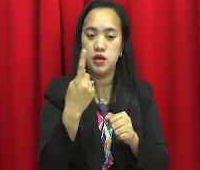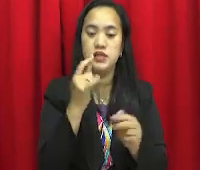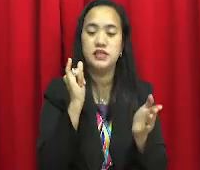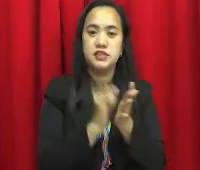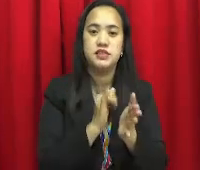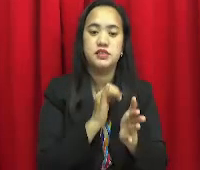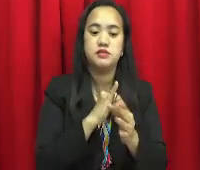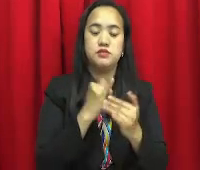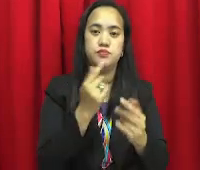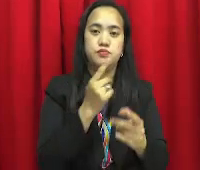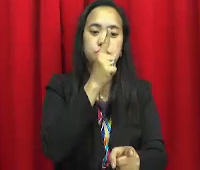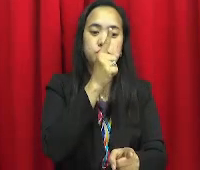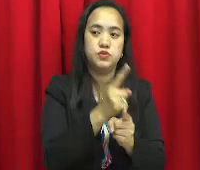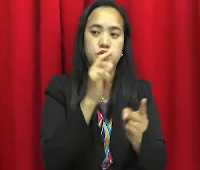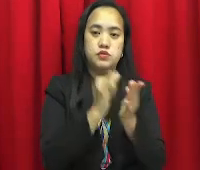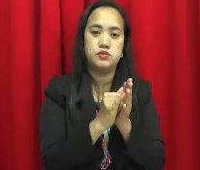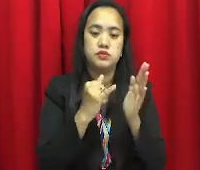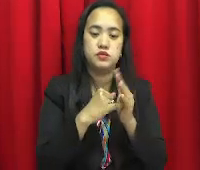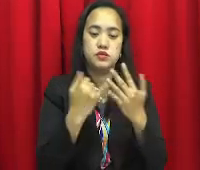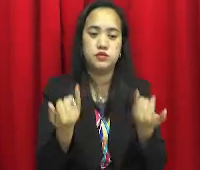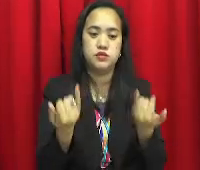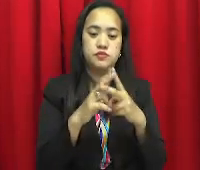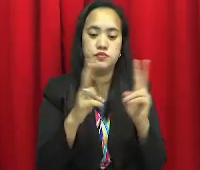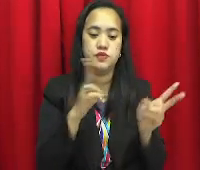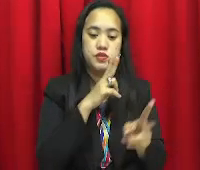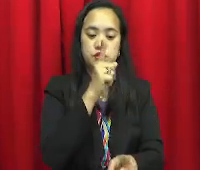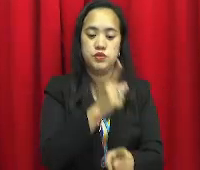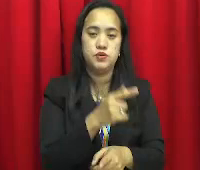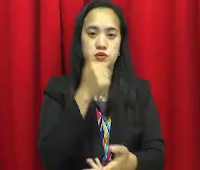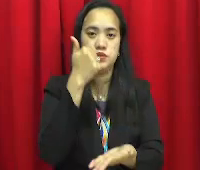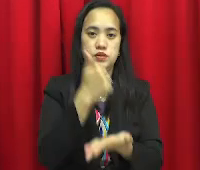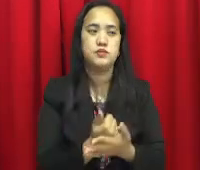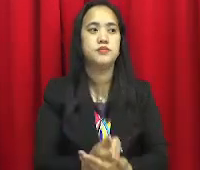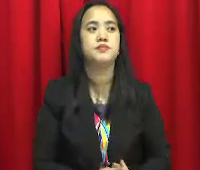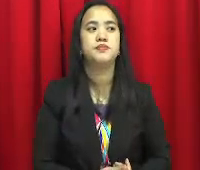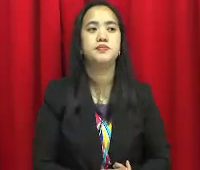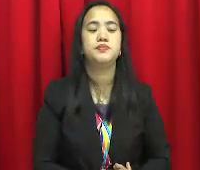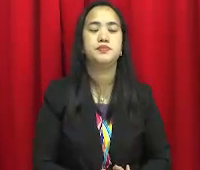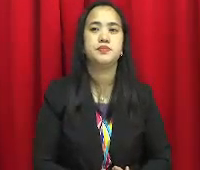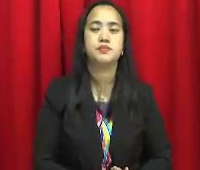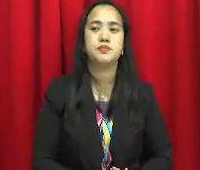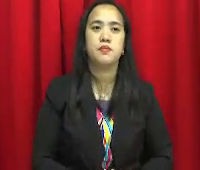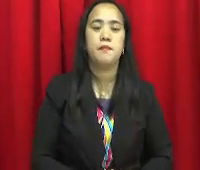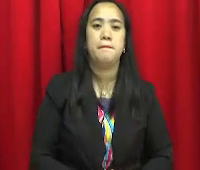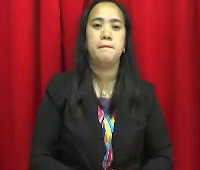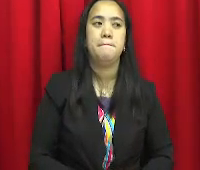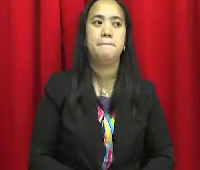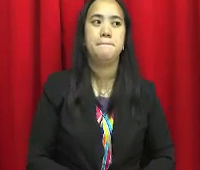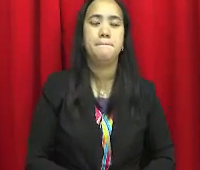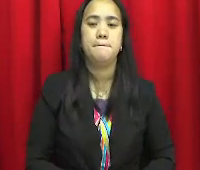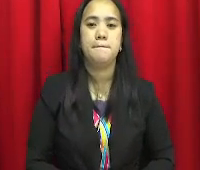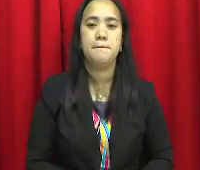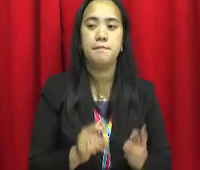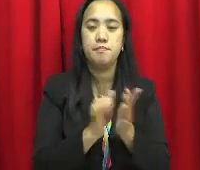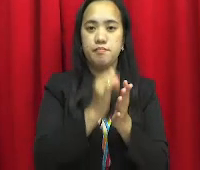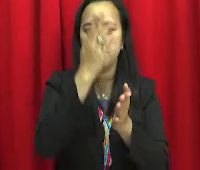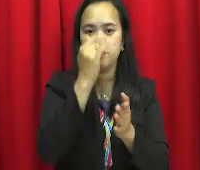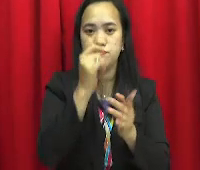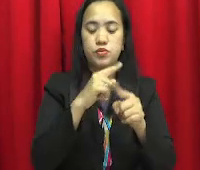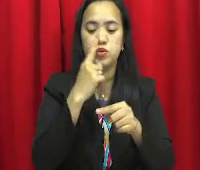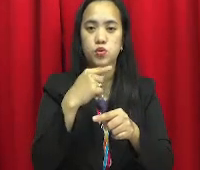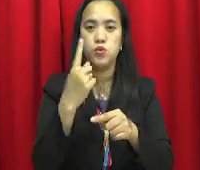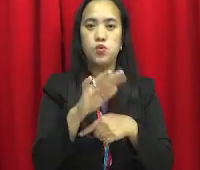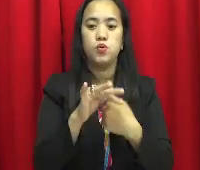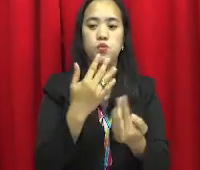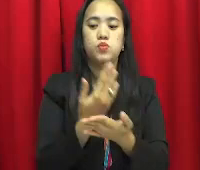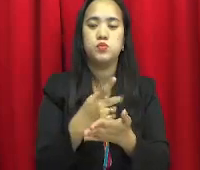talagang napakabuti. No? Kaya maraming salamat sa mga, you know, yung mga nagko-comment dito, mga kapatid, nagbibigay kayo ng